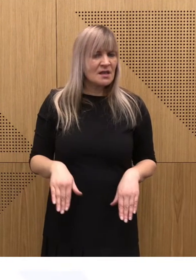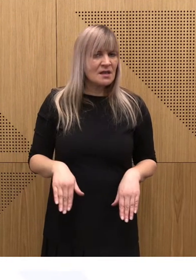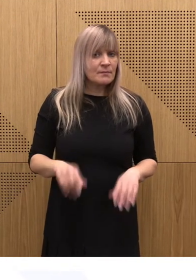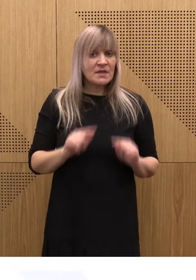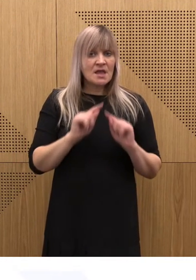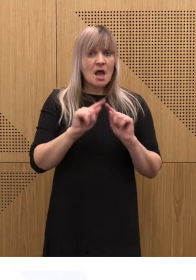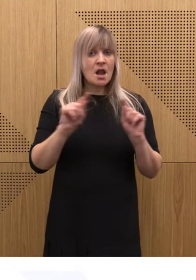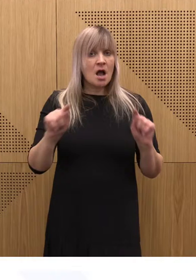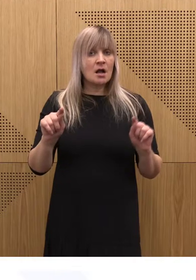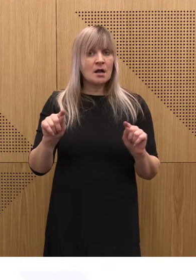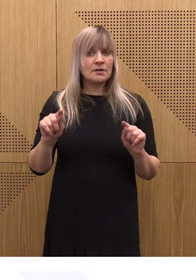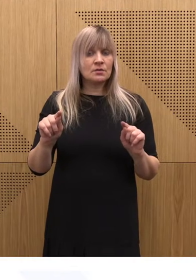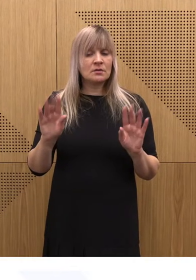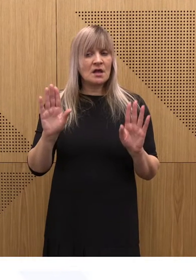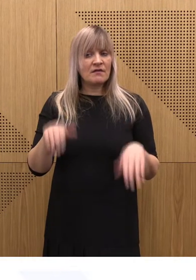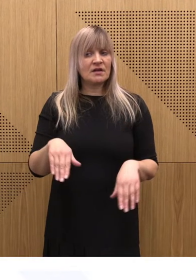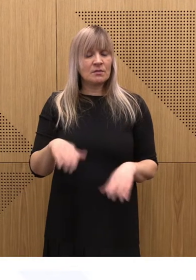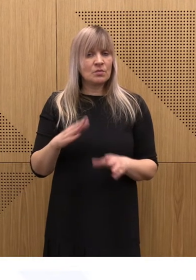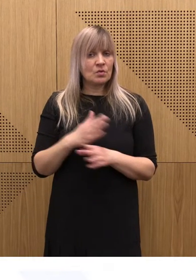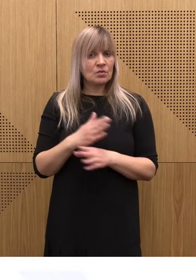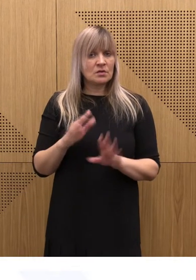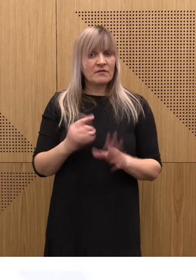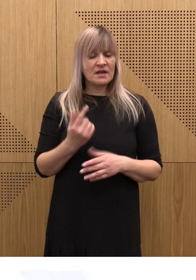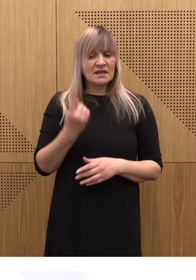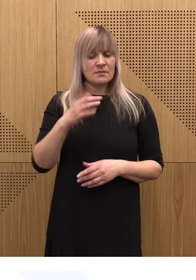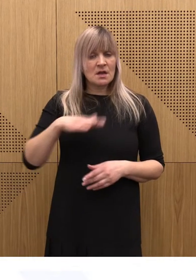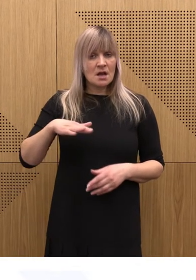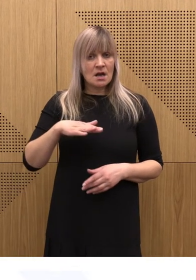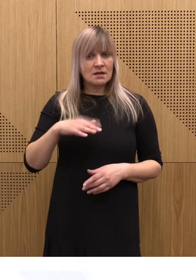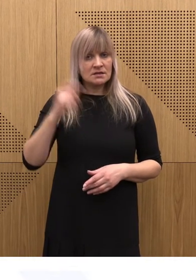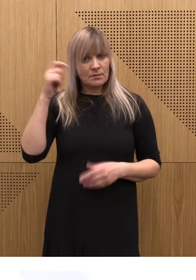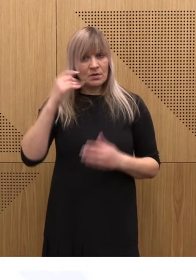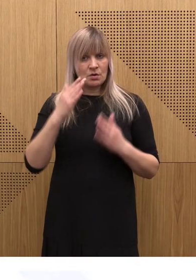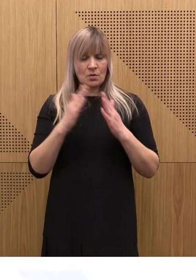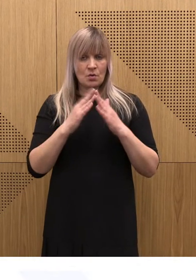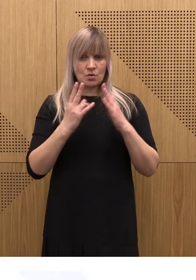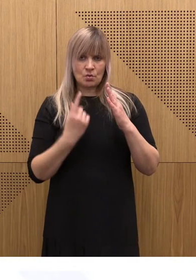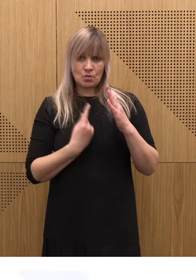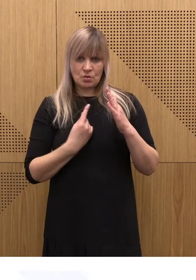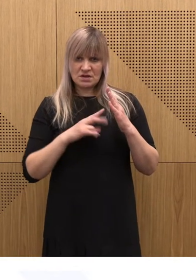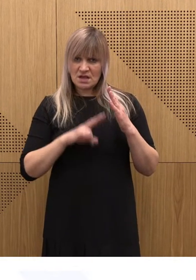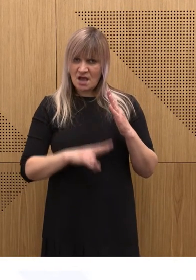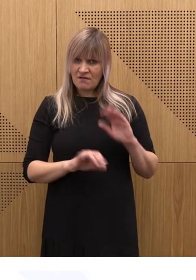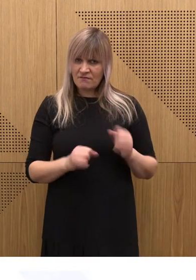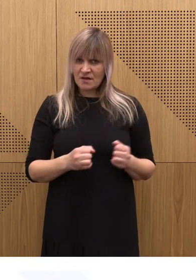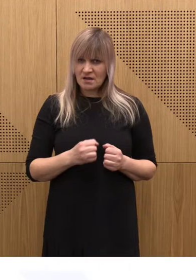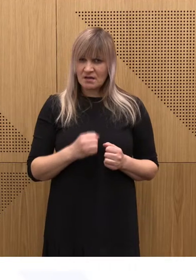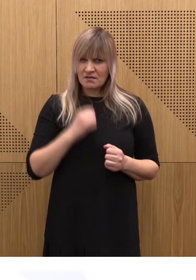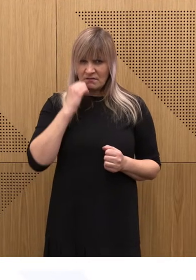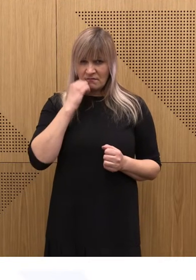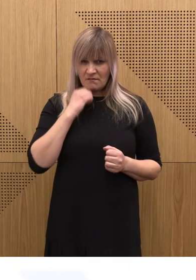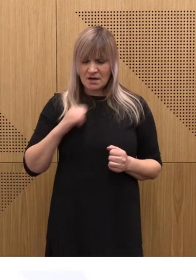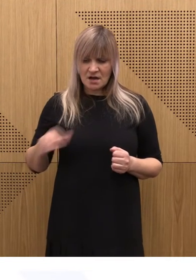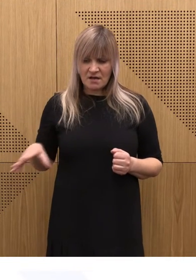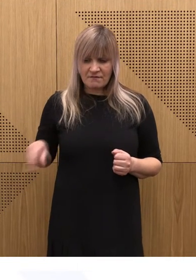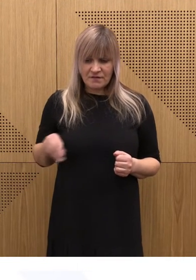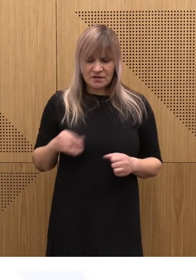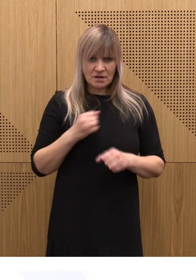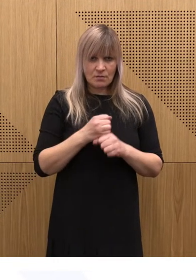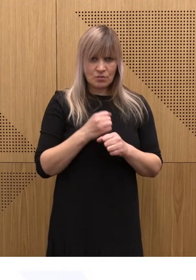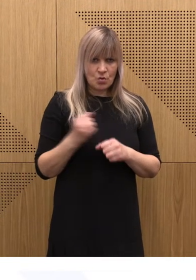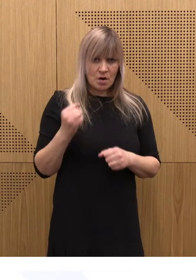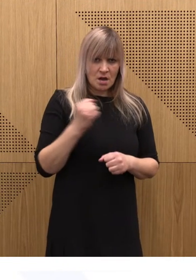ka nakatuda. Või siis esimese klassi lapsed vaevalt jäetakse üksi koju. Kas siis vanemad võtavad nad tööle kaasa või viivad